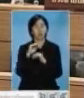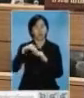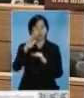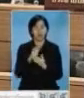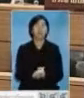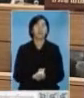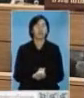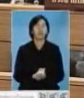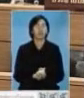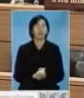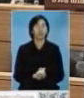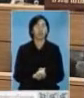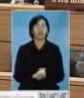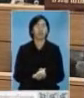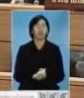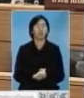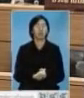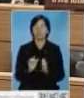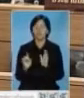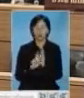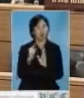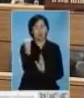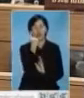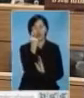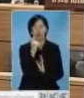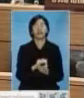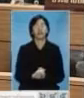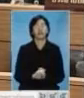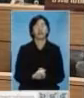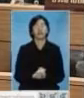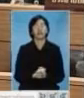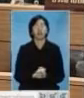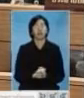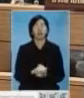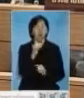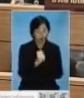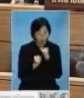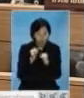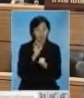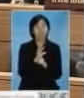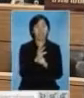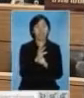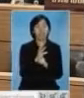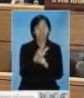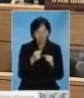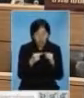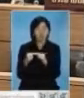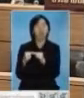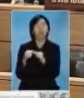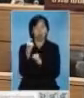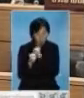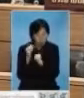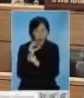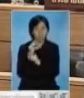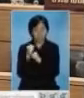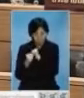รจะอยู่ในวาระได้1สมัยท่านประธานดูที่อยู่ได้6ปีแล้วยังลงได้เรื่อย